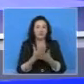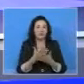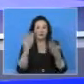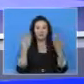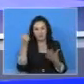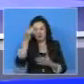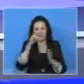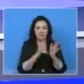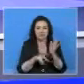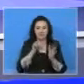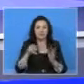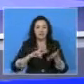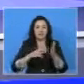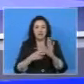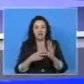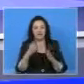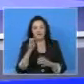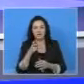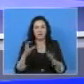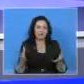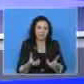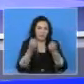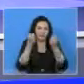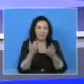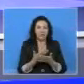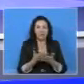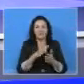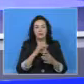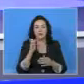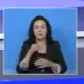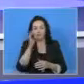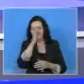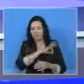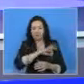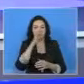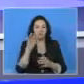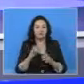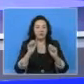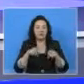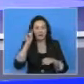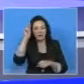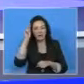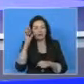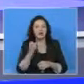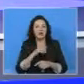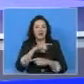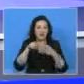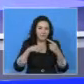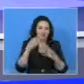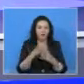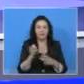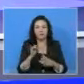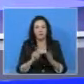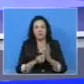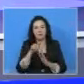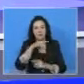в текущем году 80 человек планируется охватить грантовой поддержкой Кроме того тимирцы пользуются возможностью обучения основам предпринимательства в рамках